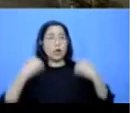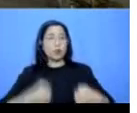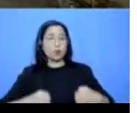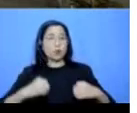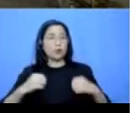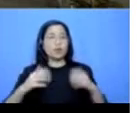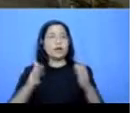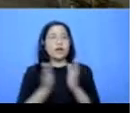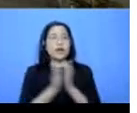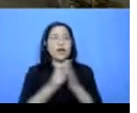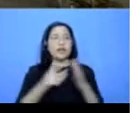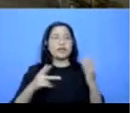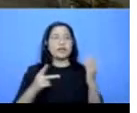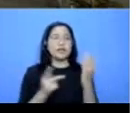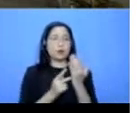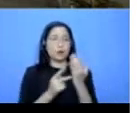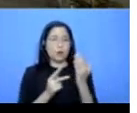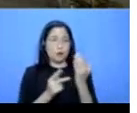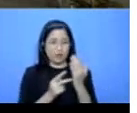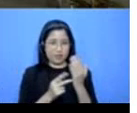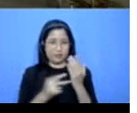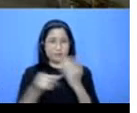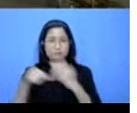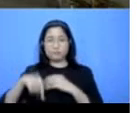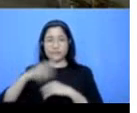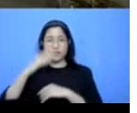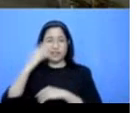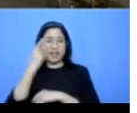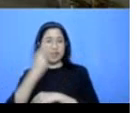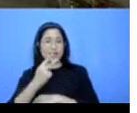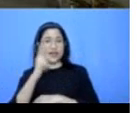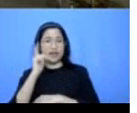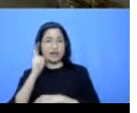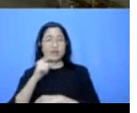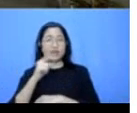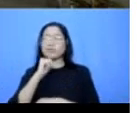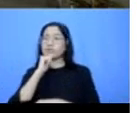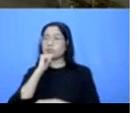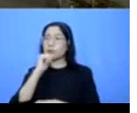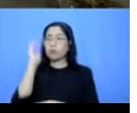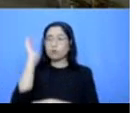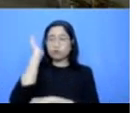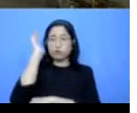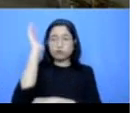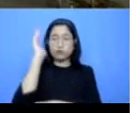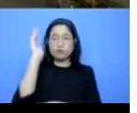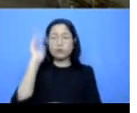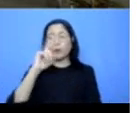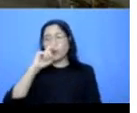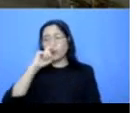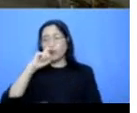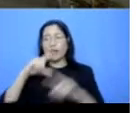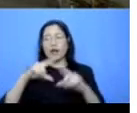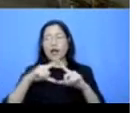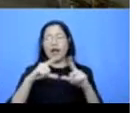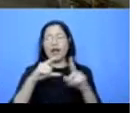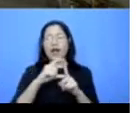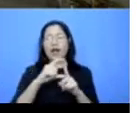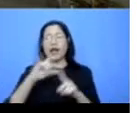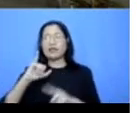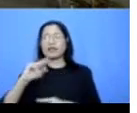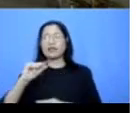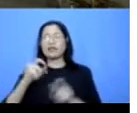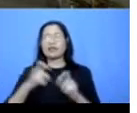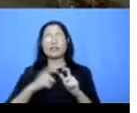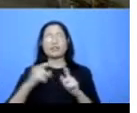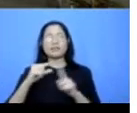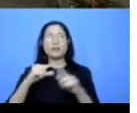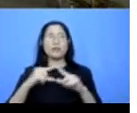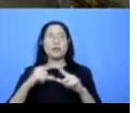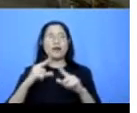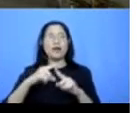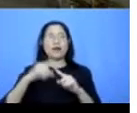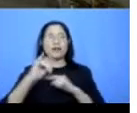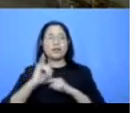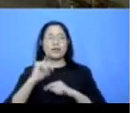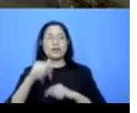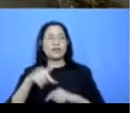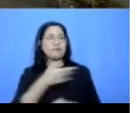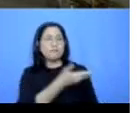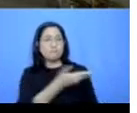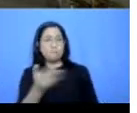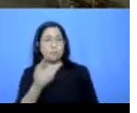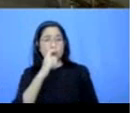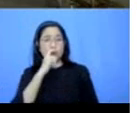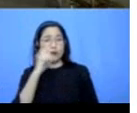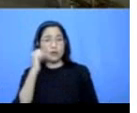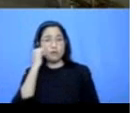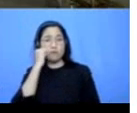mendengarkan dan melihat pemaparan nanti akan disampaikan oleh Bapak Adi Respati, Bapak Ibu bisa langsung bertanya. Silakan langsung ketik pertanyaan